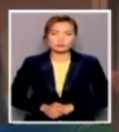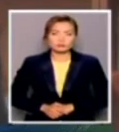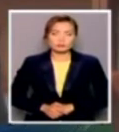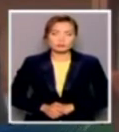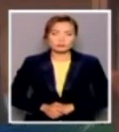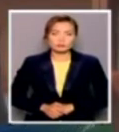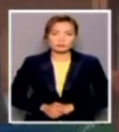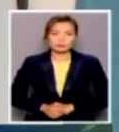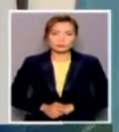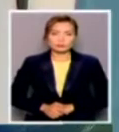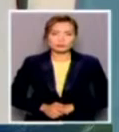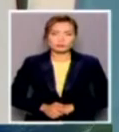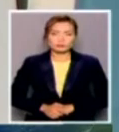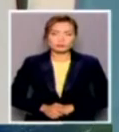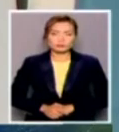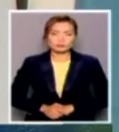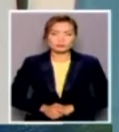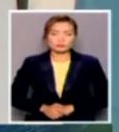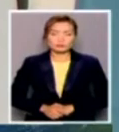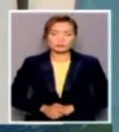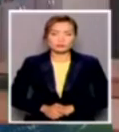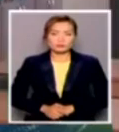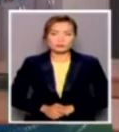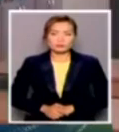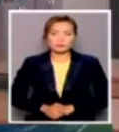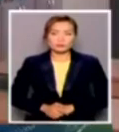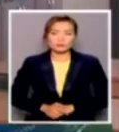сатқан балардық. Адамның адамгершілік қасиеті,